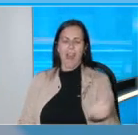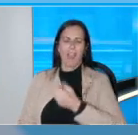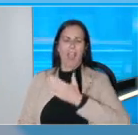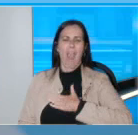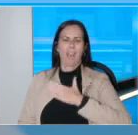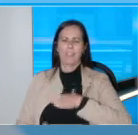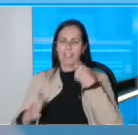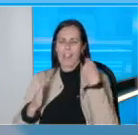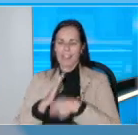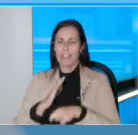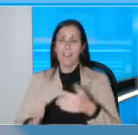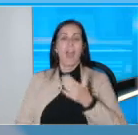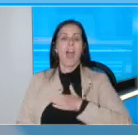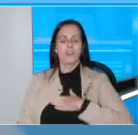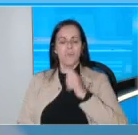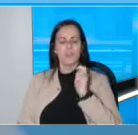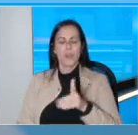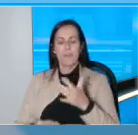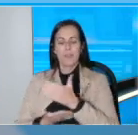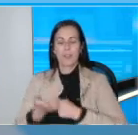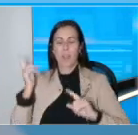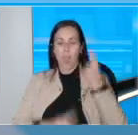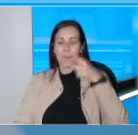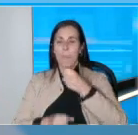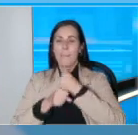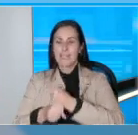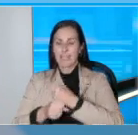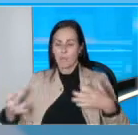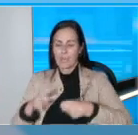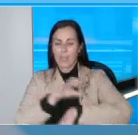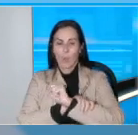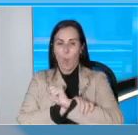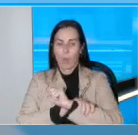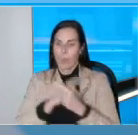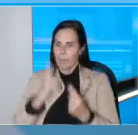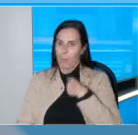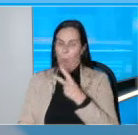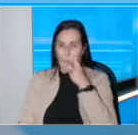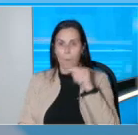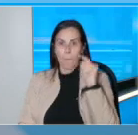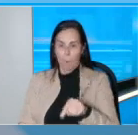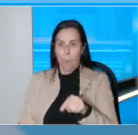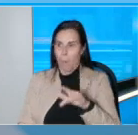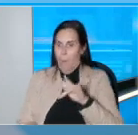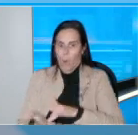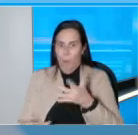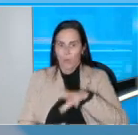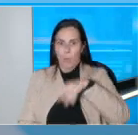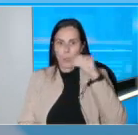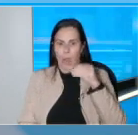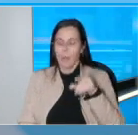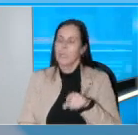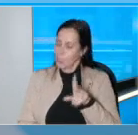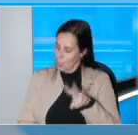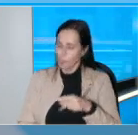אותם, אני רכשתי אותם, אני משלם להם את הכסף הגדול, והם מייצגים את פז'ה ואת קטר, ופתאום אנחנו רואים אותם כאן, בבמה המרכזית של העולם,